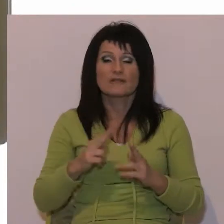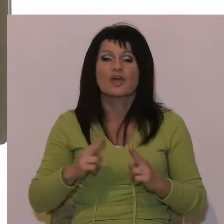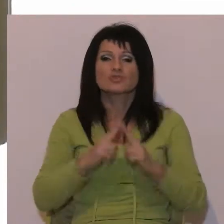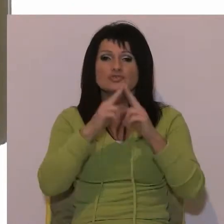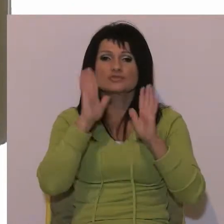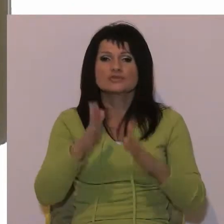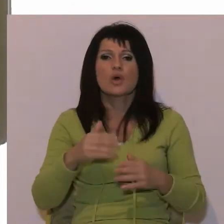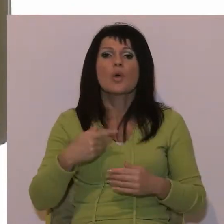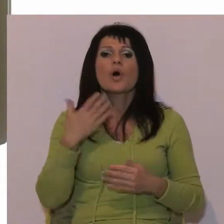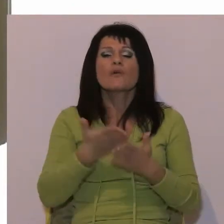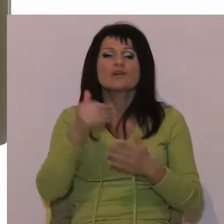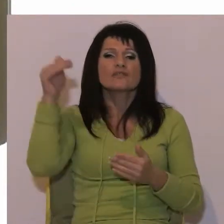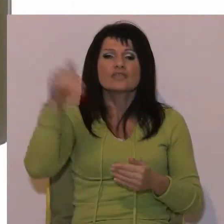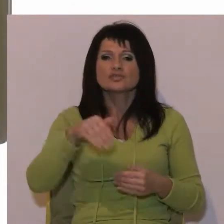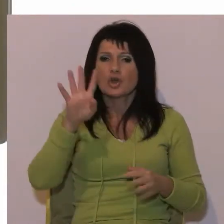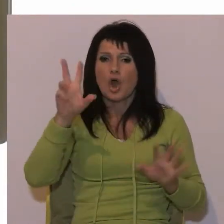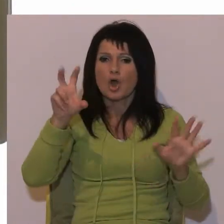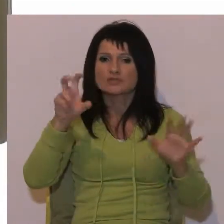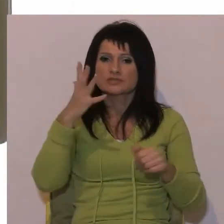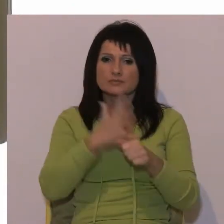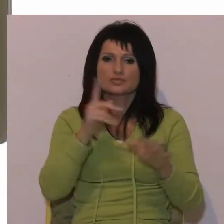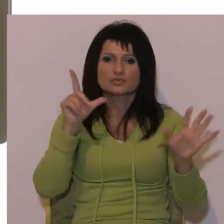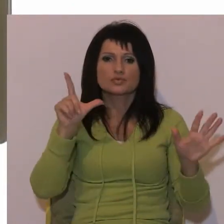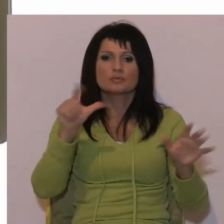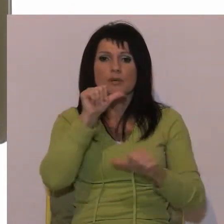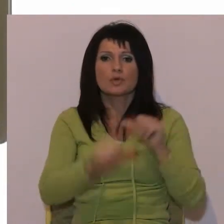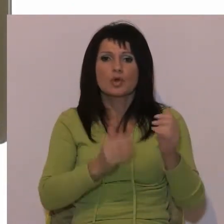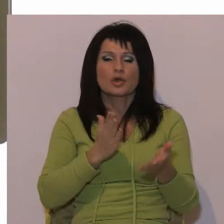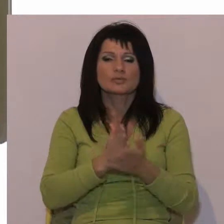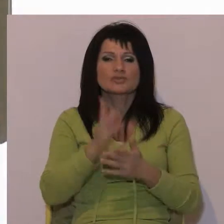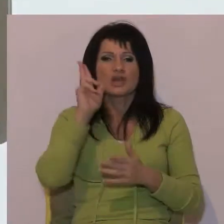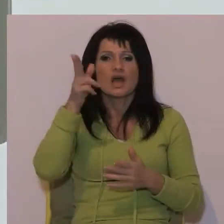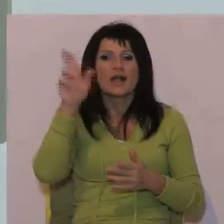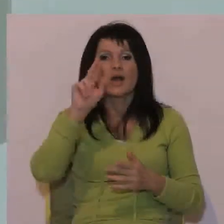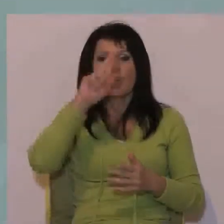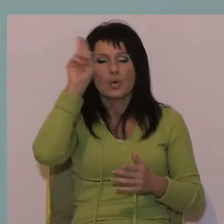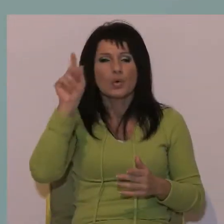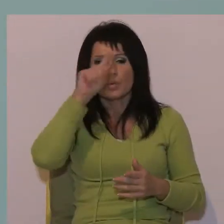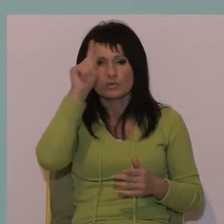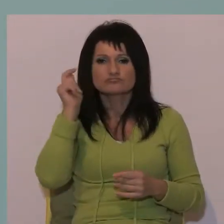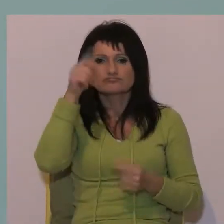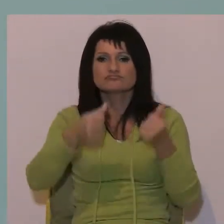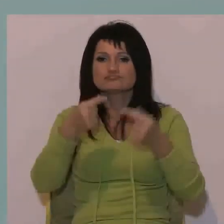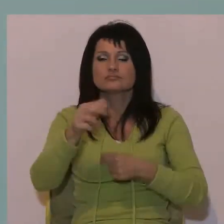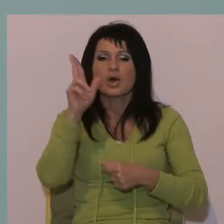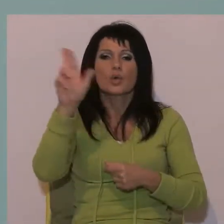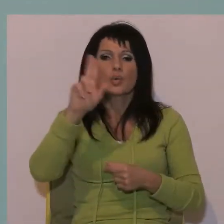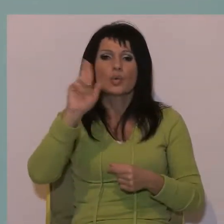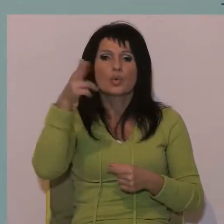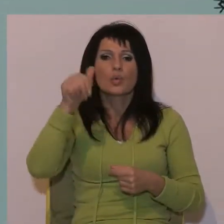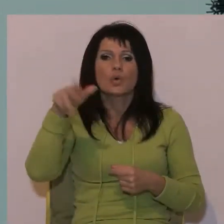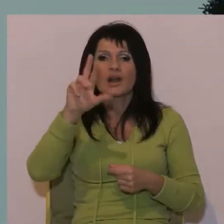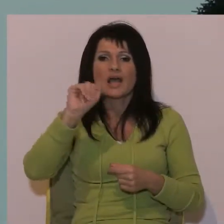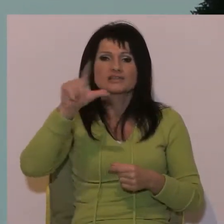został ufundowany w 1857 roku przez krynickich kuracjuszy jako wotum dziękczynne za ocalenie uzdrowiska